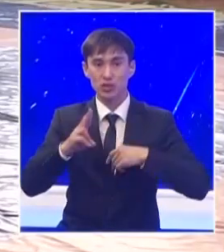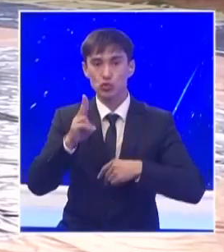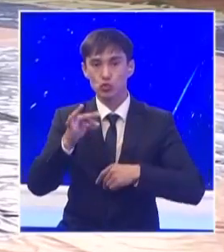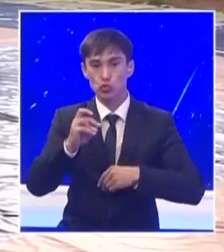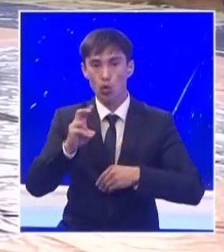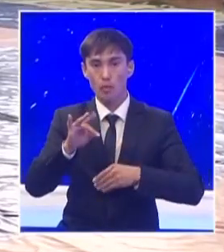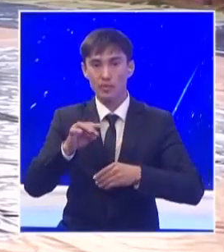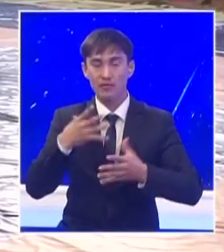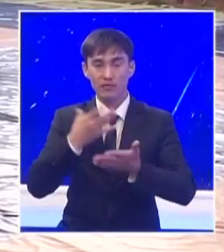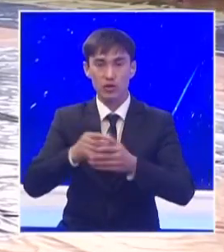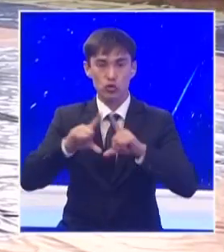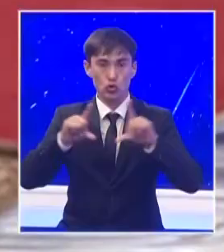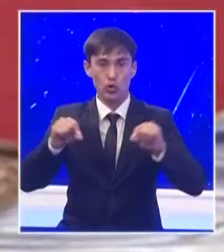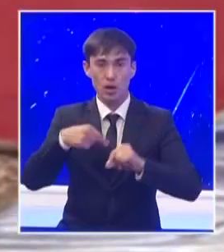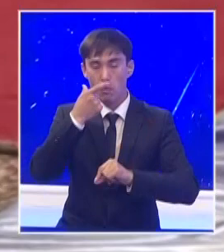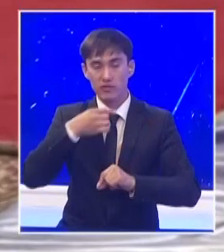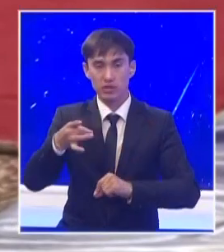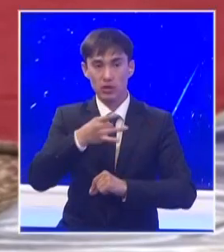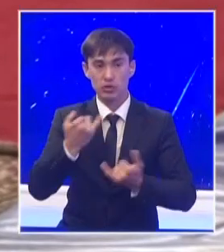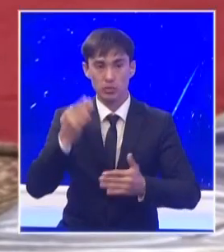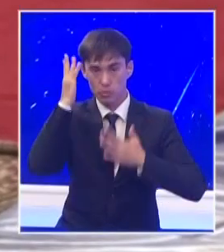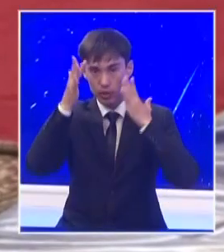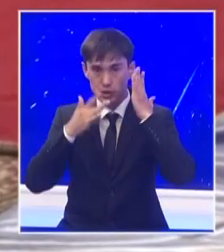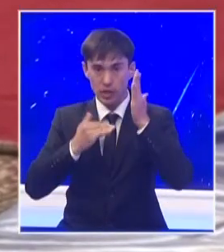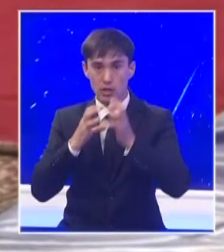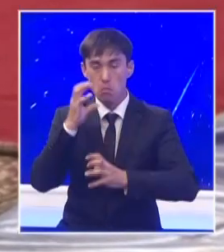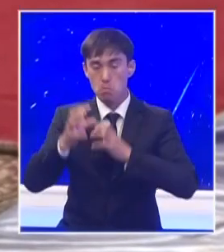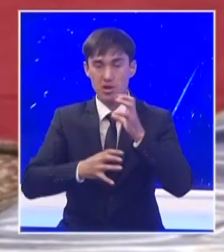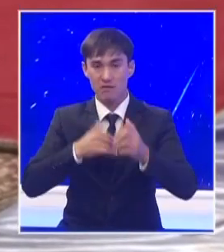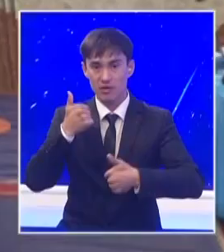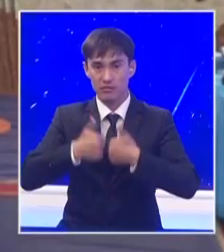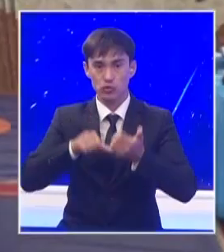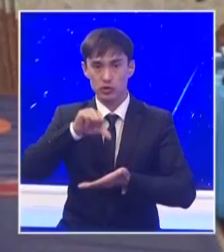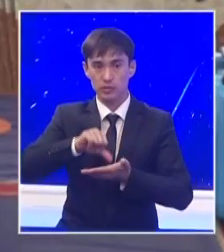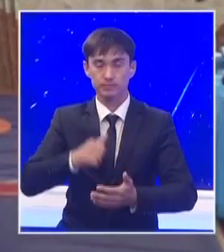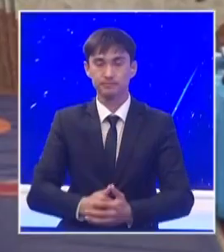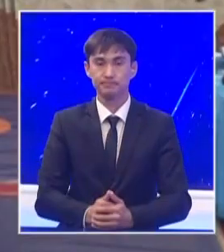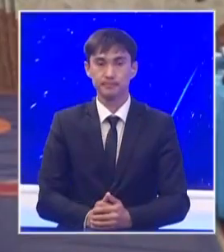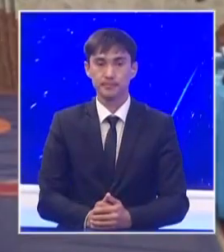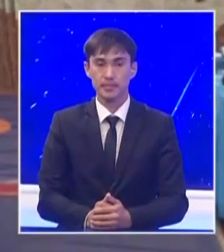в родной спортшколе Панфиловского района и теперь мечтают покорить мировые подмостки.